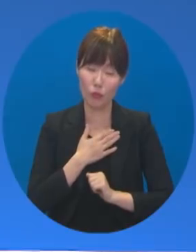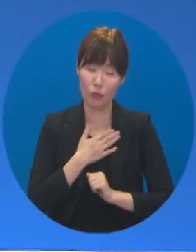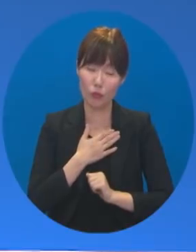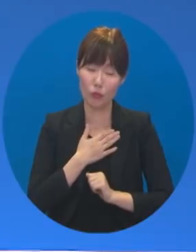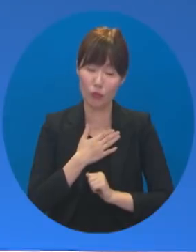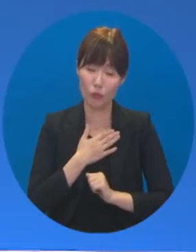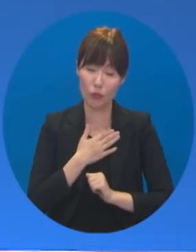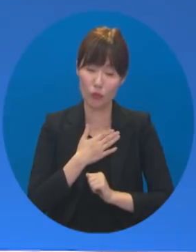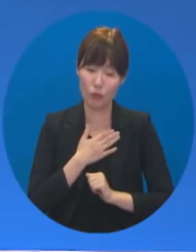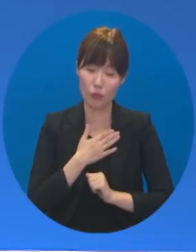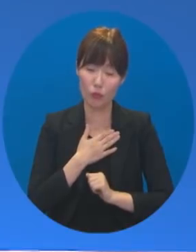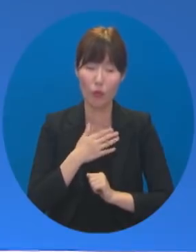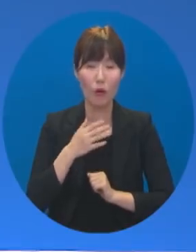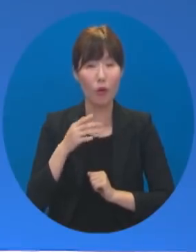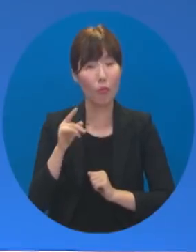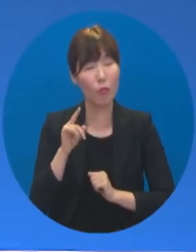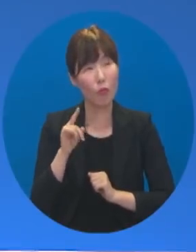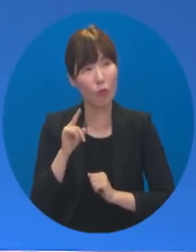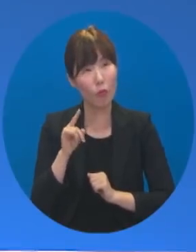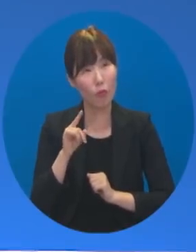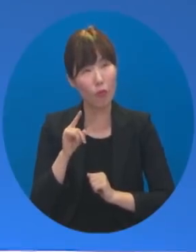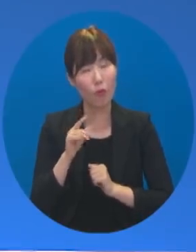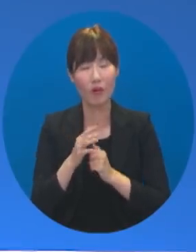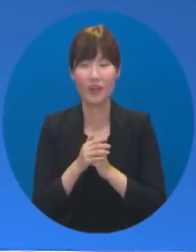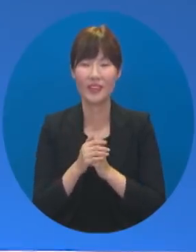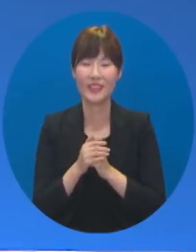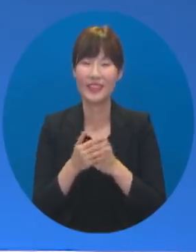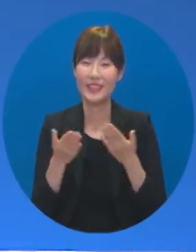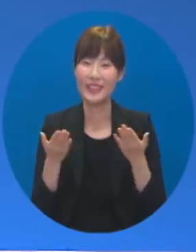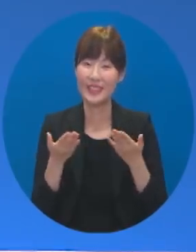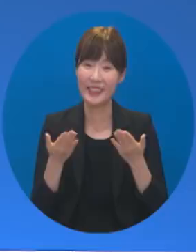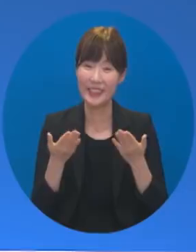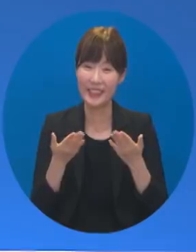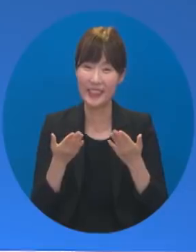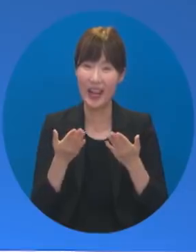뭔가 이렇게 하나님께서 왜